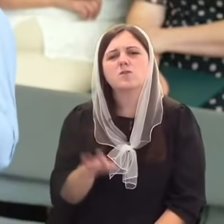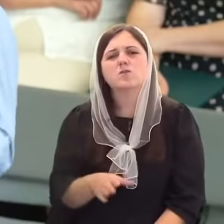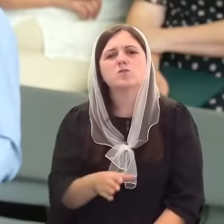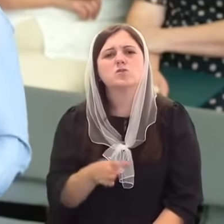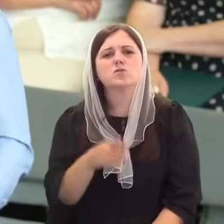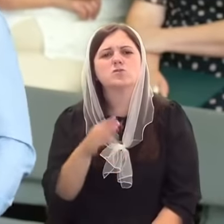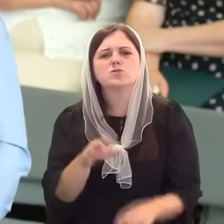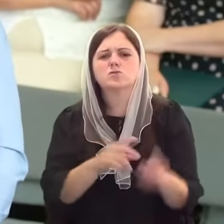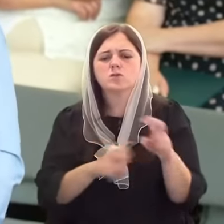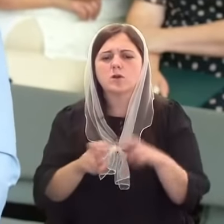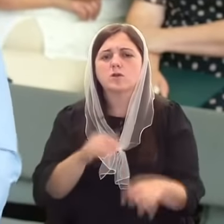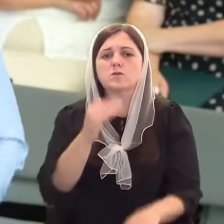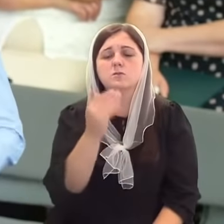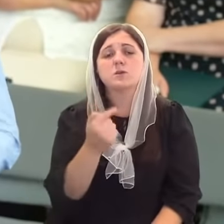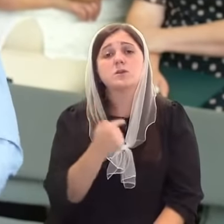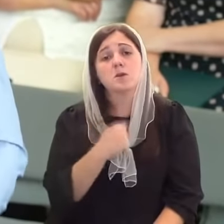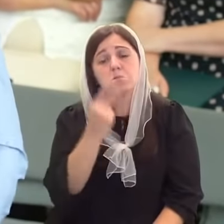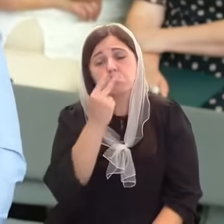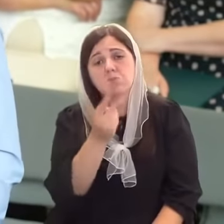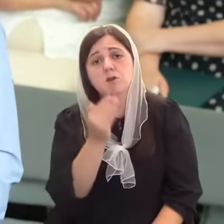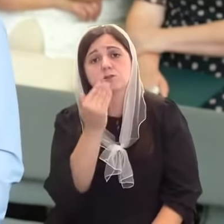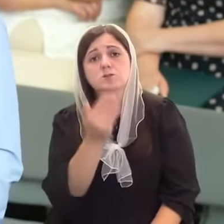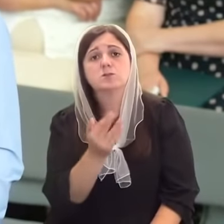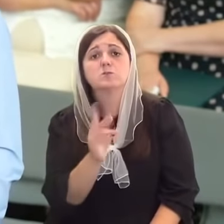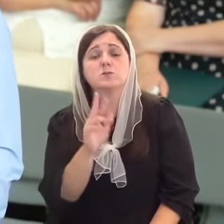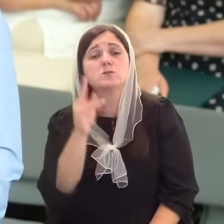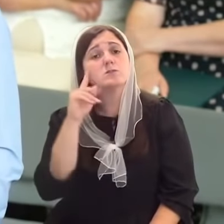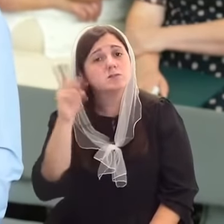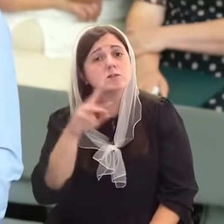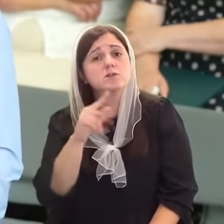тебя, я видела тебя, я знаю, как ты выглядел».